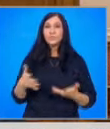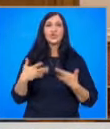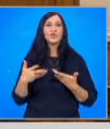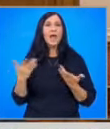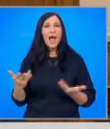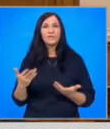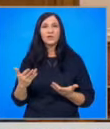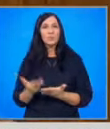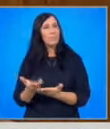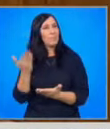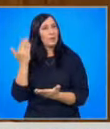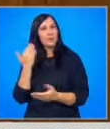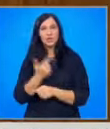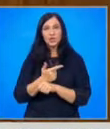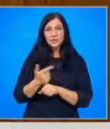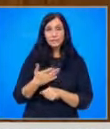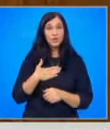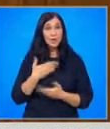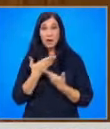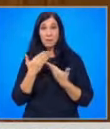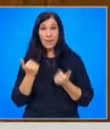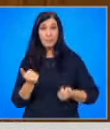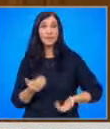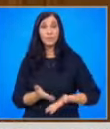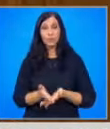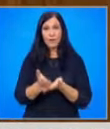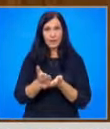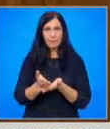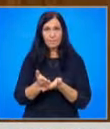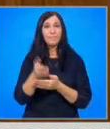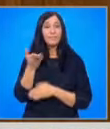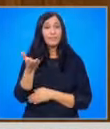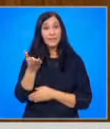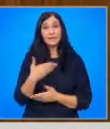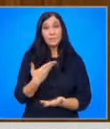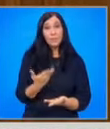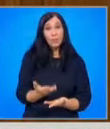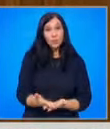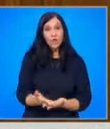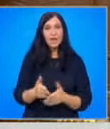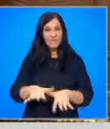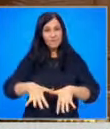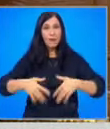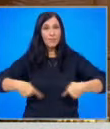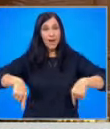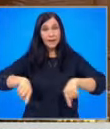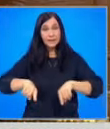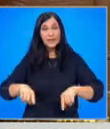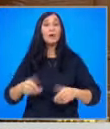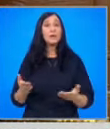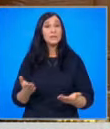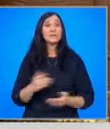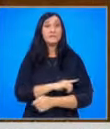заявките от предходната седмица, че ние няма да подкрепим тези си предложения в пленарна зала, са в